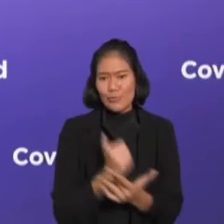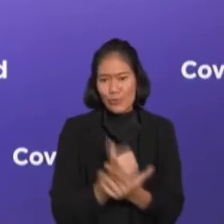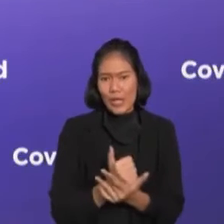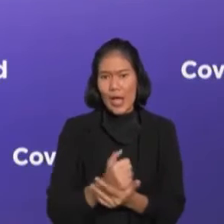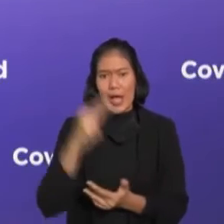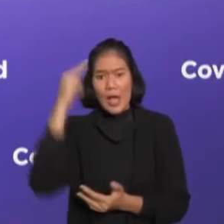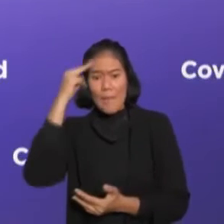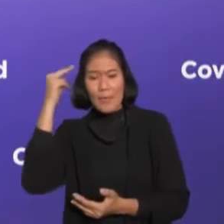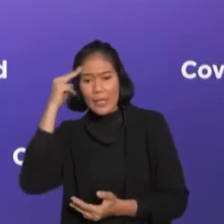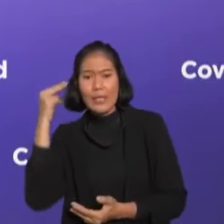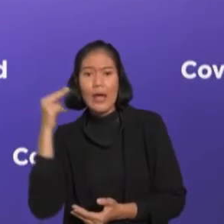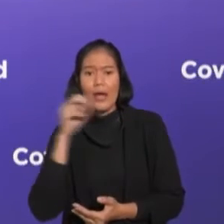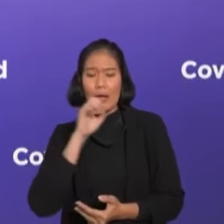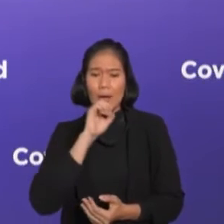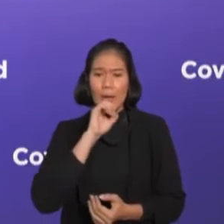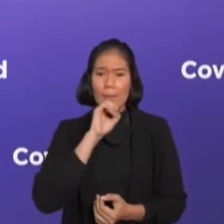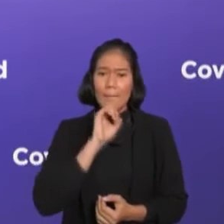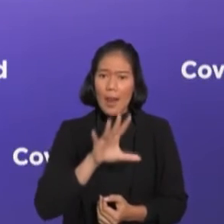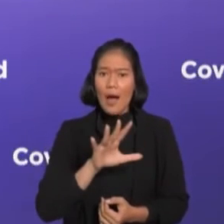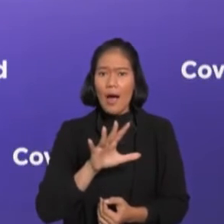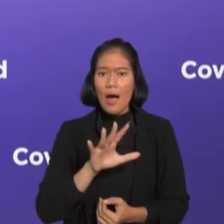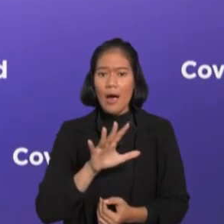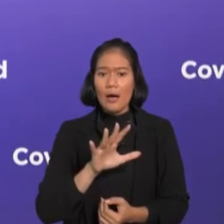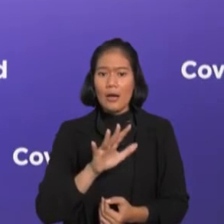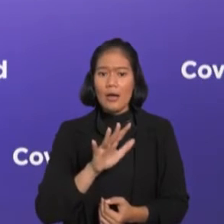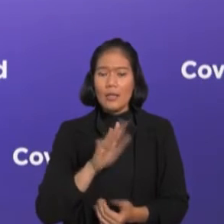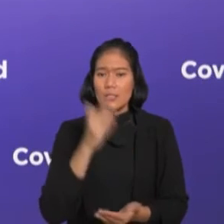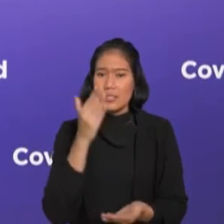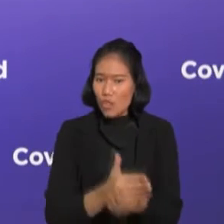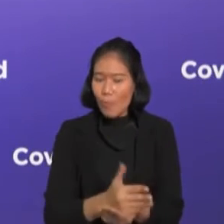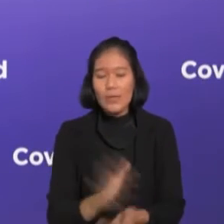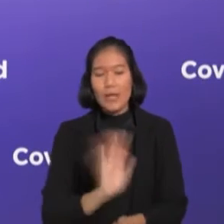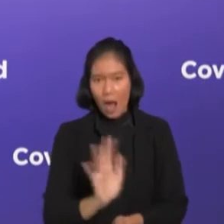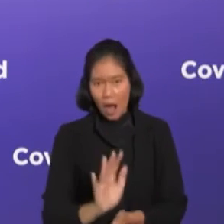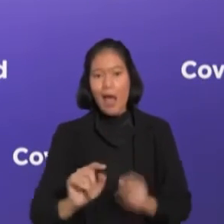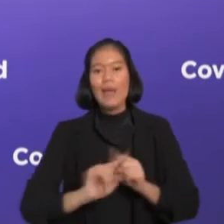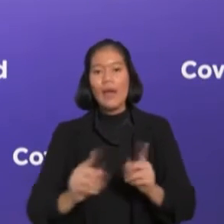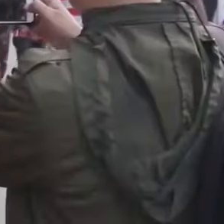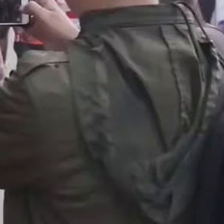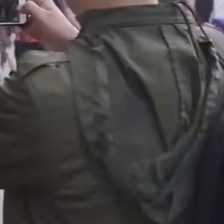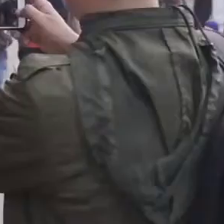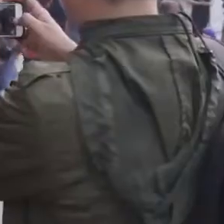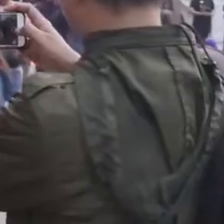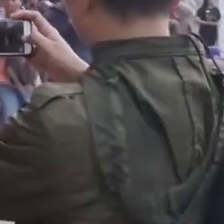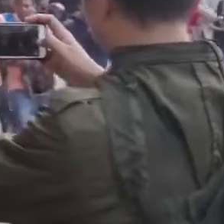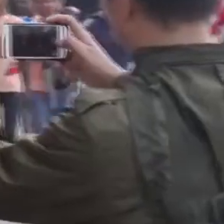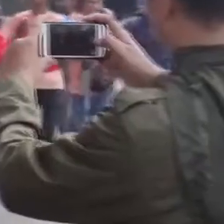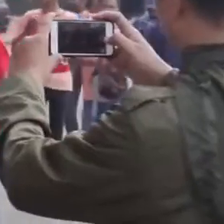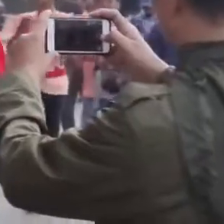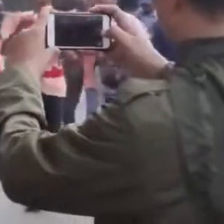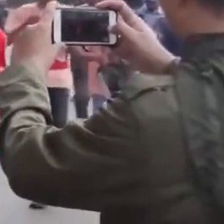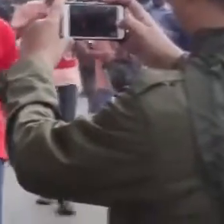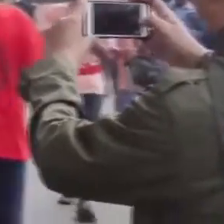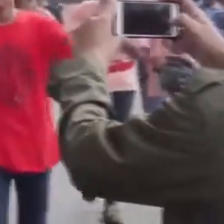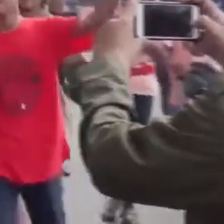Kementerian Pemuda dan Olahraga telah menghentikan sementara kompetisi olahraga profesional seperti Liga 1 Indonesia, Liga Basket